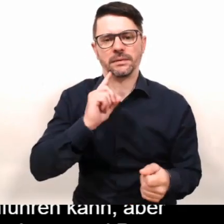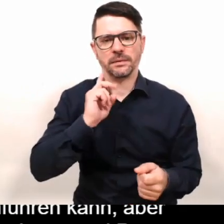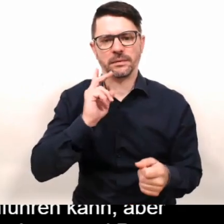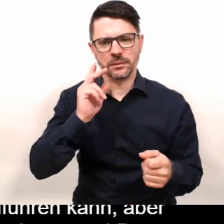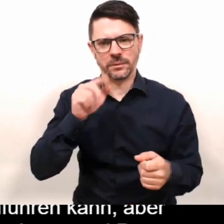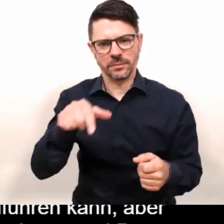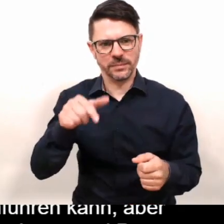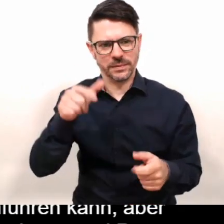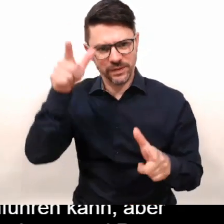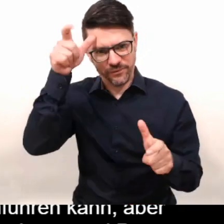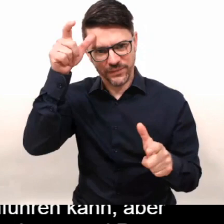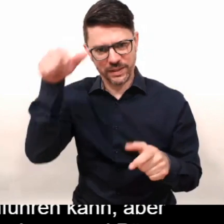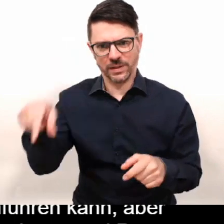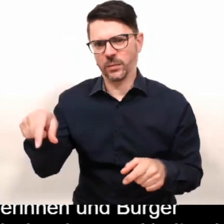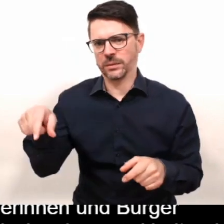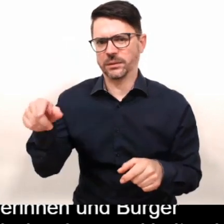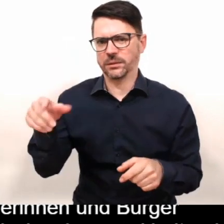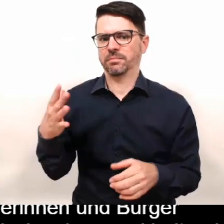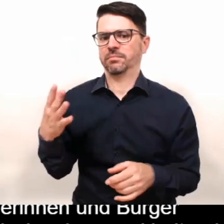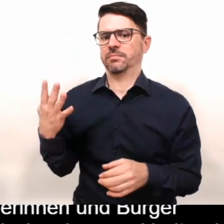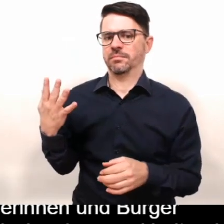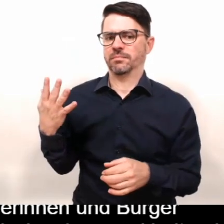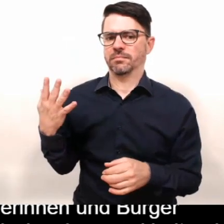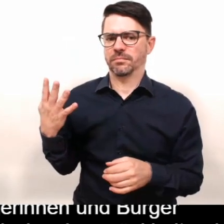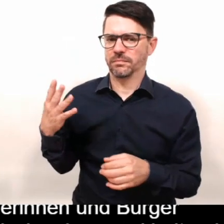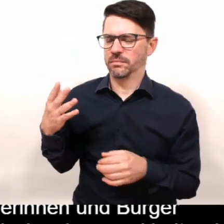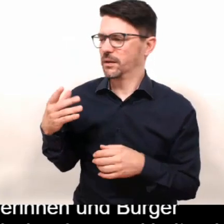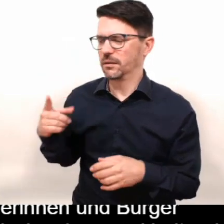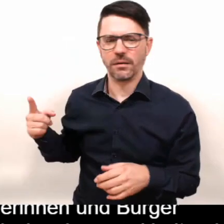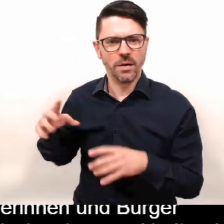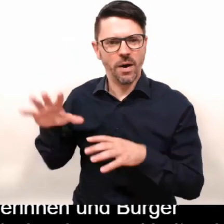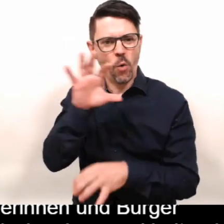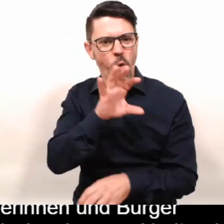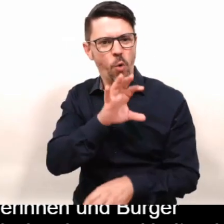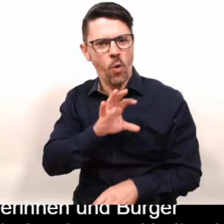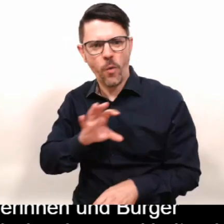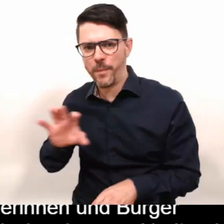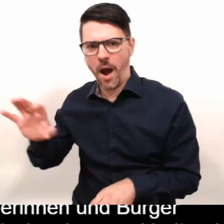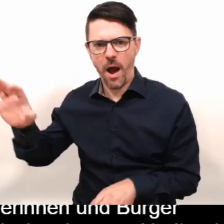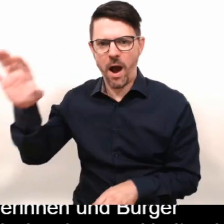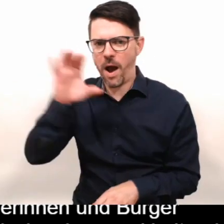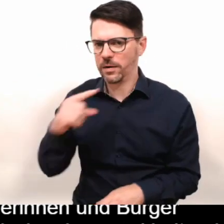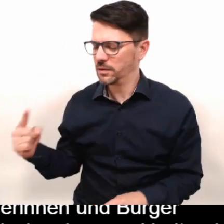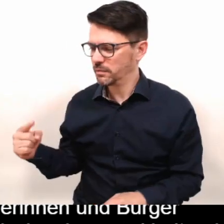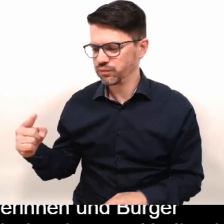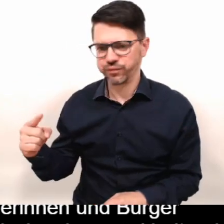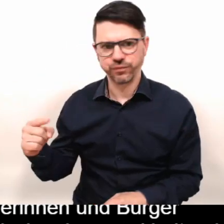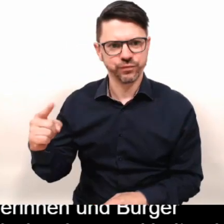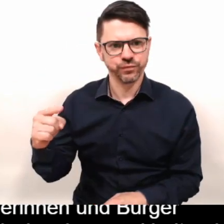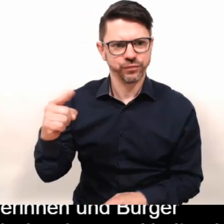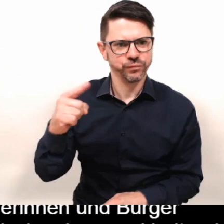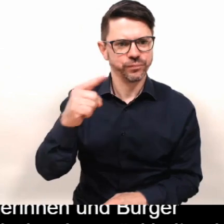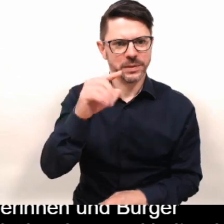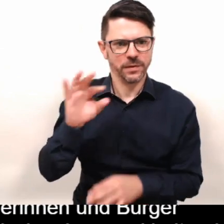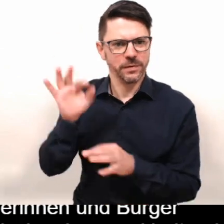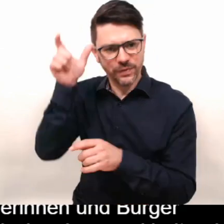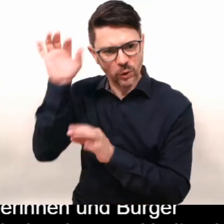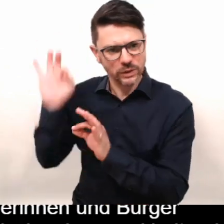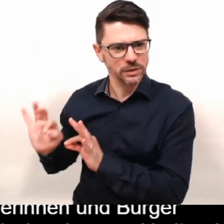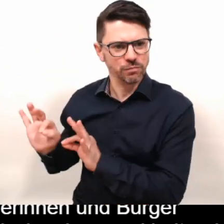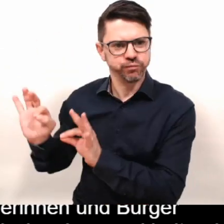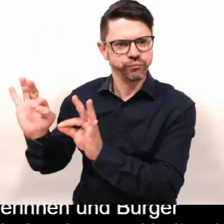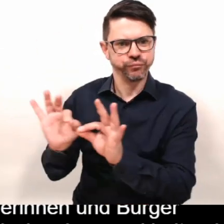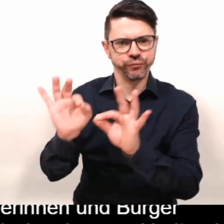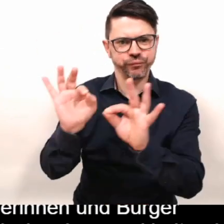sozusagen des Virus über weite Strecken quer durch Europa einzudämmen und das zu verhindern. Und da ist eben die